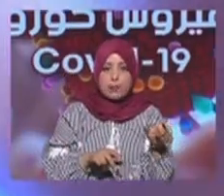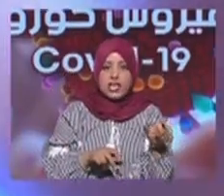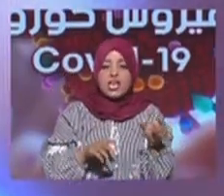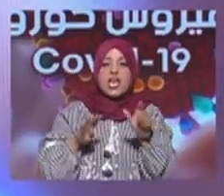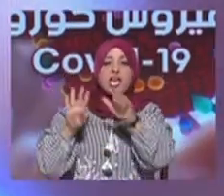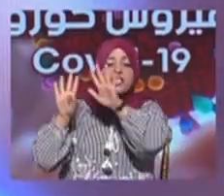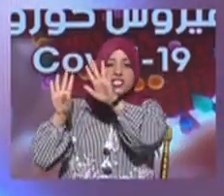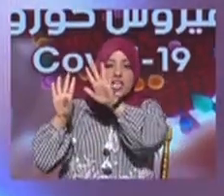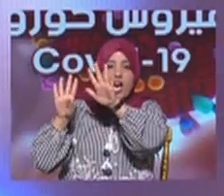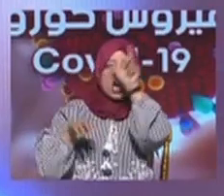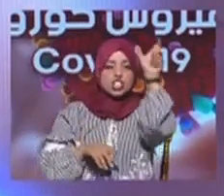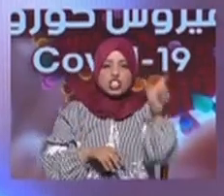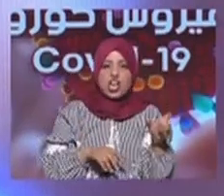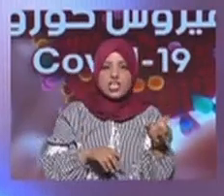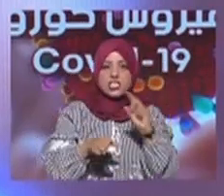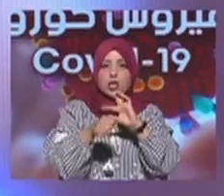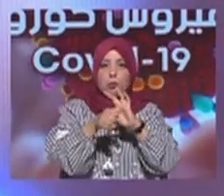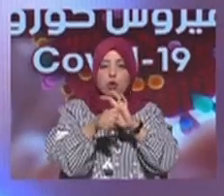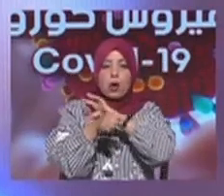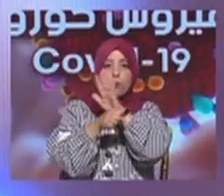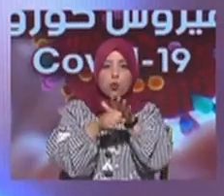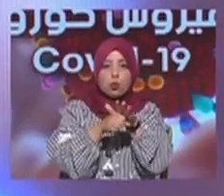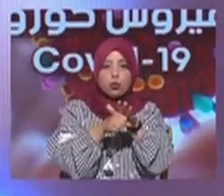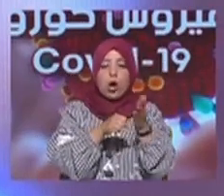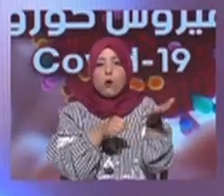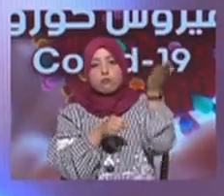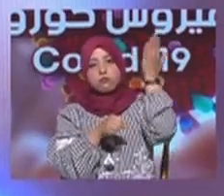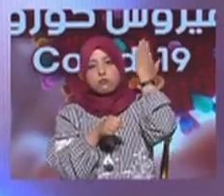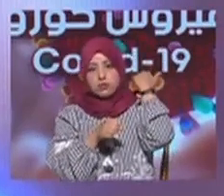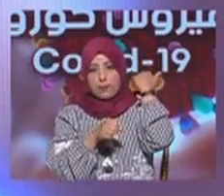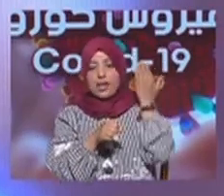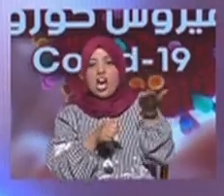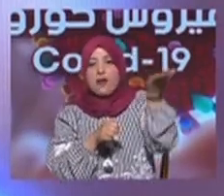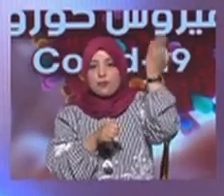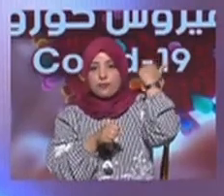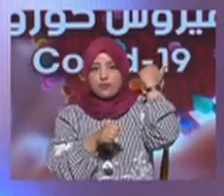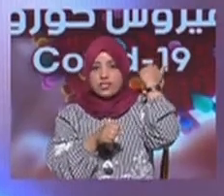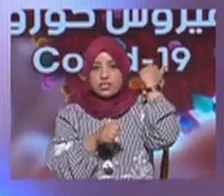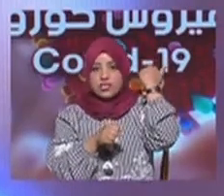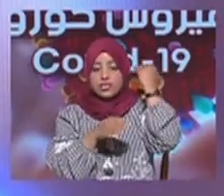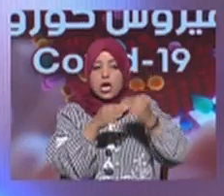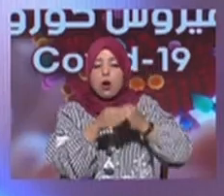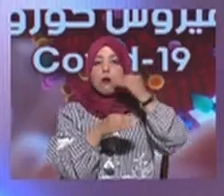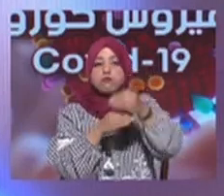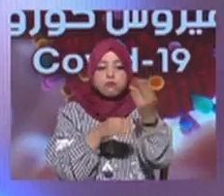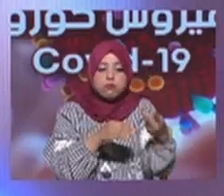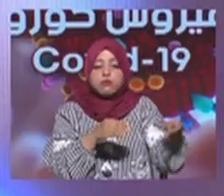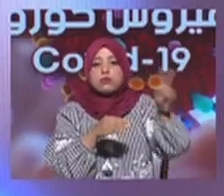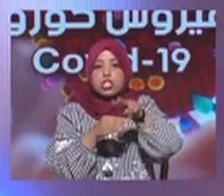التحليل ولقيناه إيجابي ويعاودوا يعملوا له كونترول ويعاودوا يلقاوه إيجابي. هو الإنسان ما ينجم يقولوا